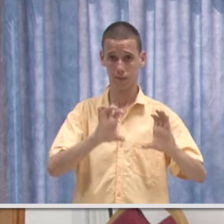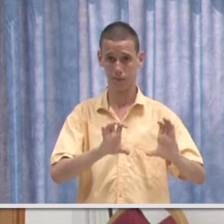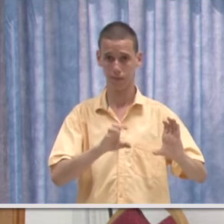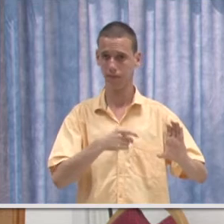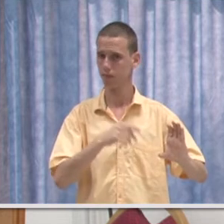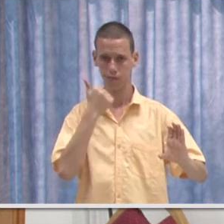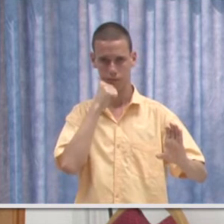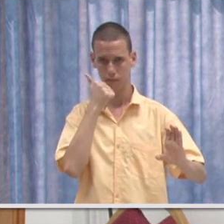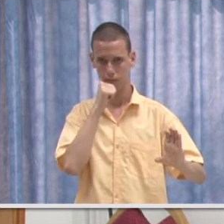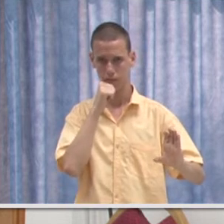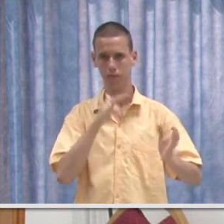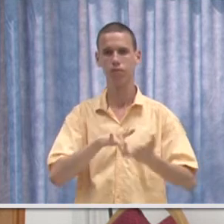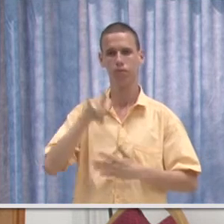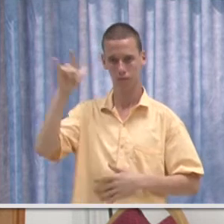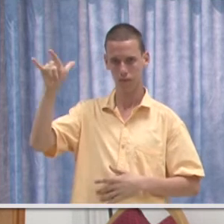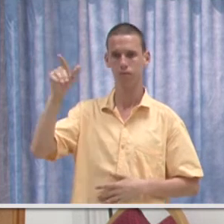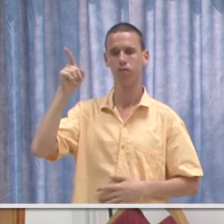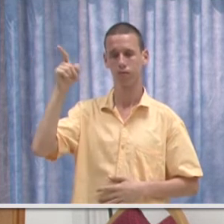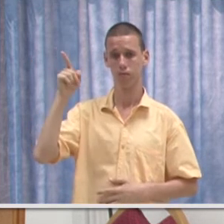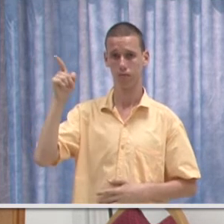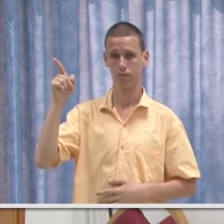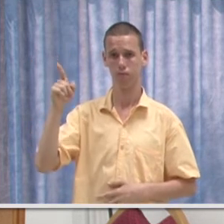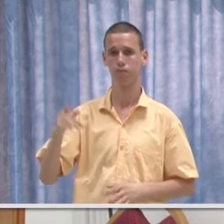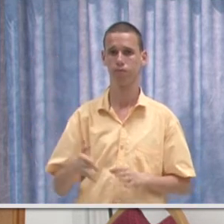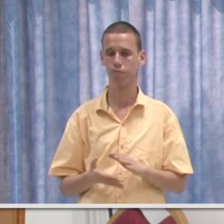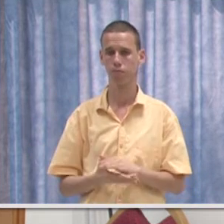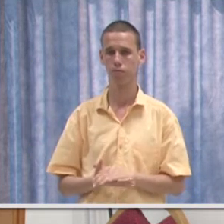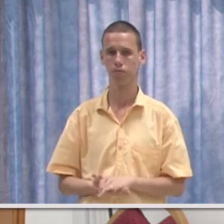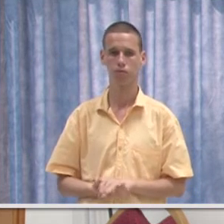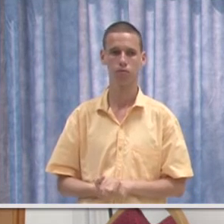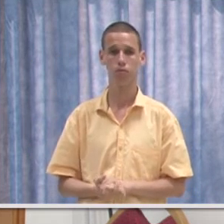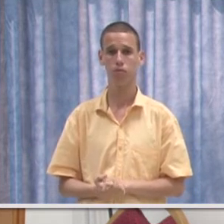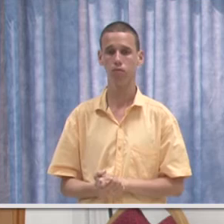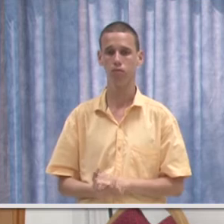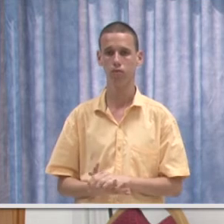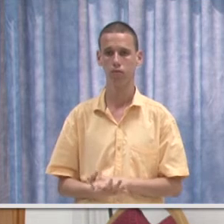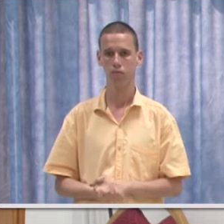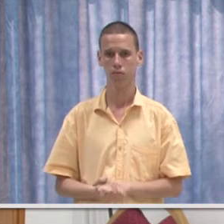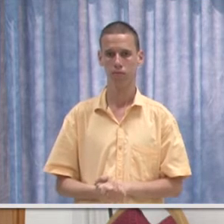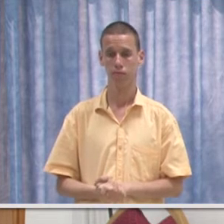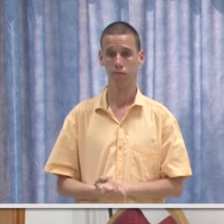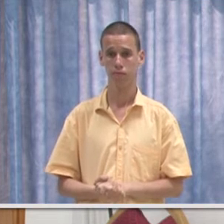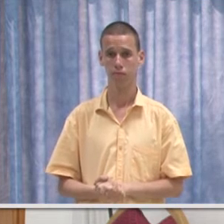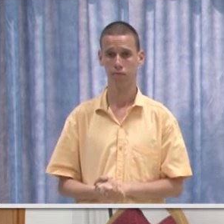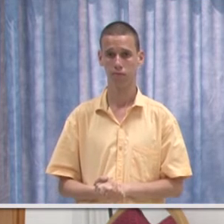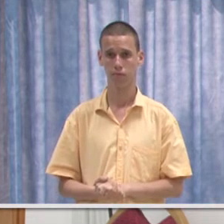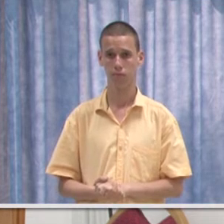au plus vite possible, un peu plus bonnes. Nous ne sommes pas capables d'espérer les autres. Espérer qu'ils aient des scolaires, Sri